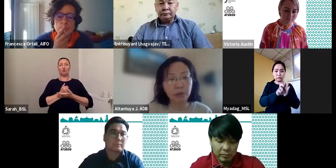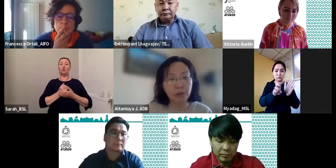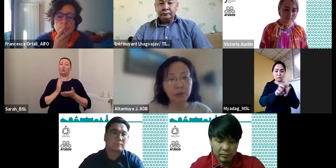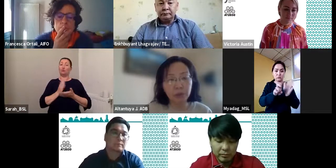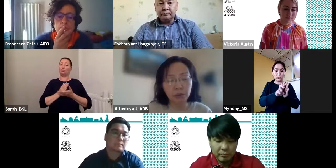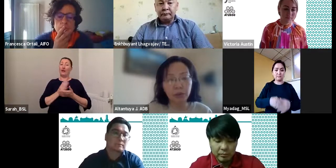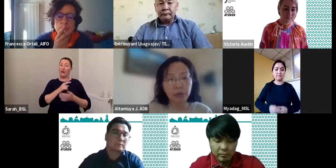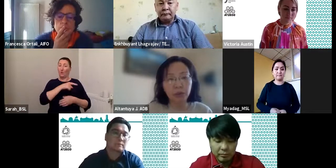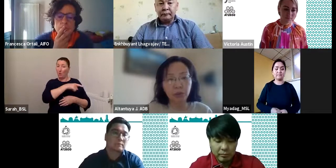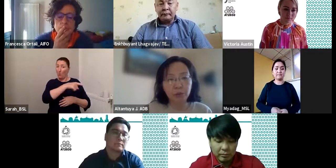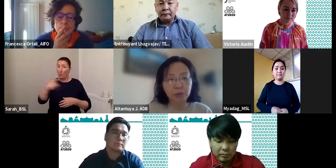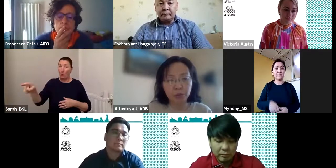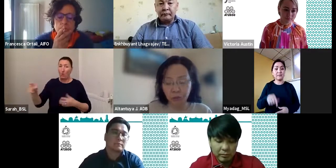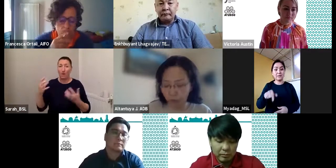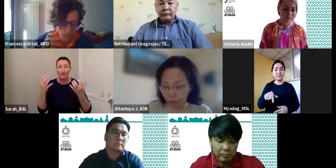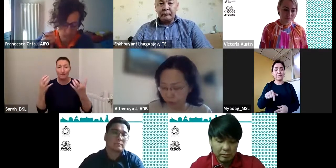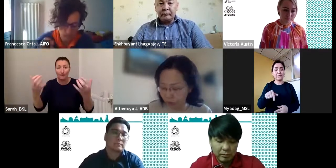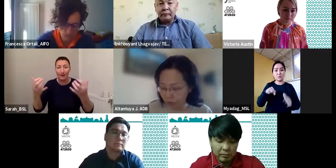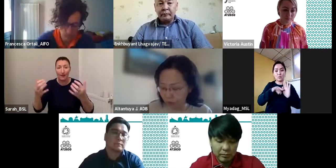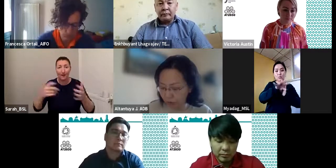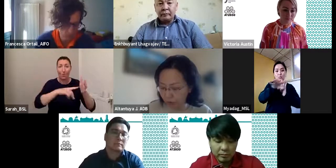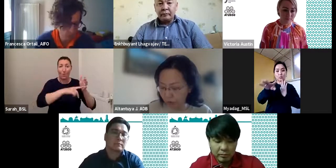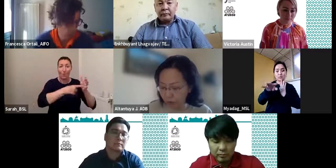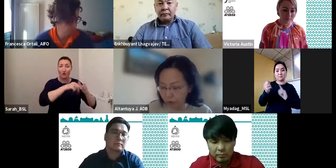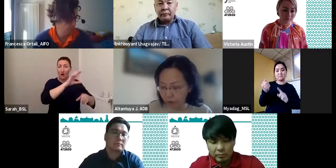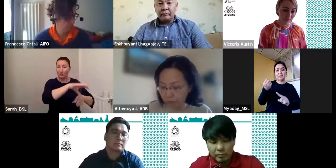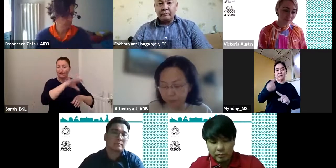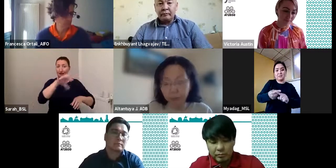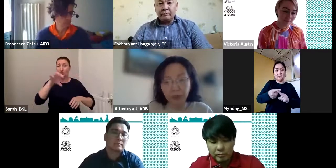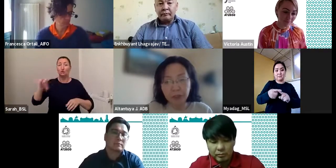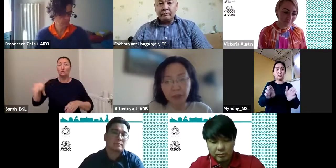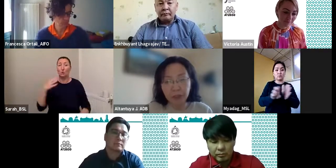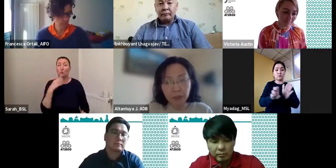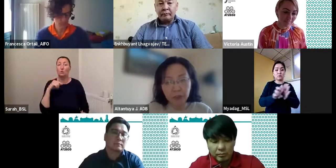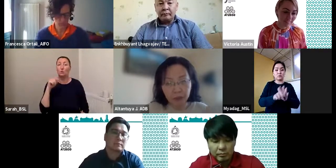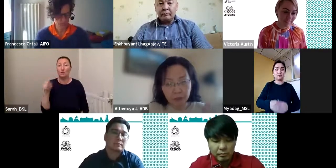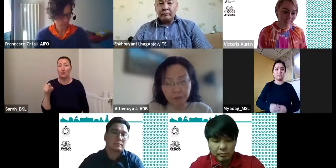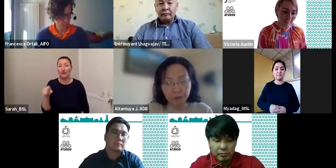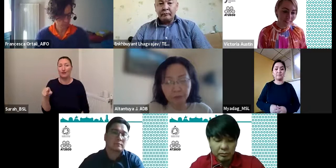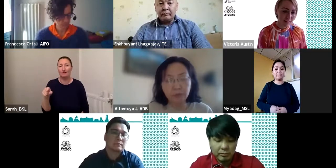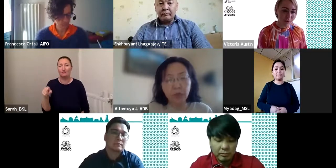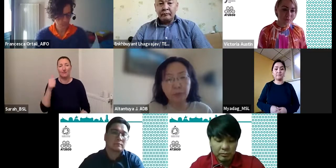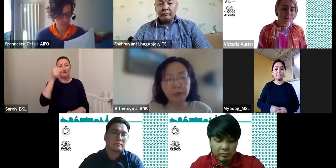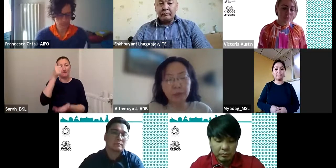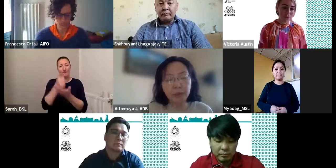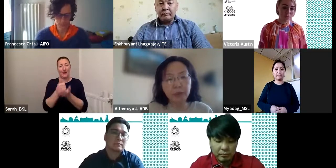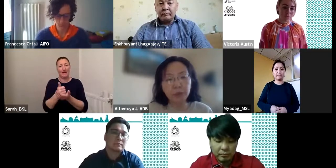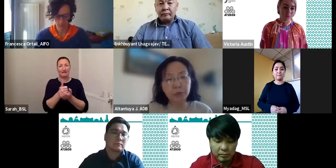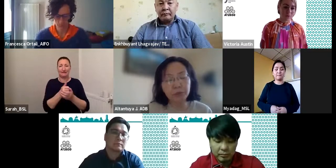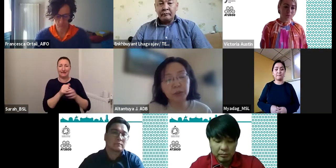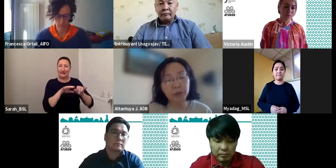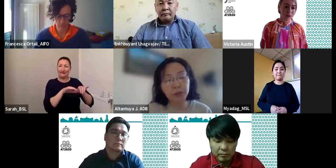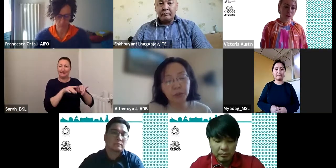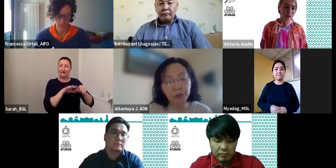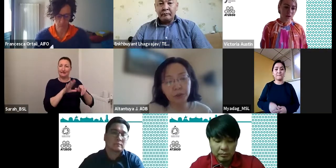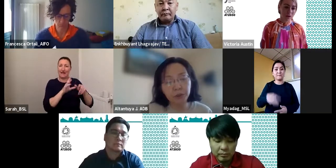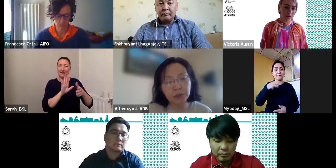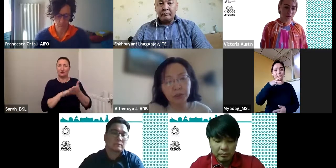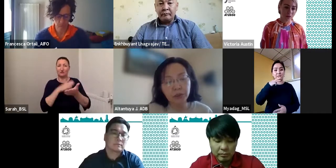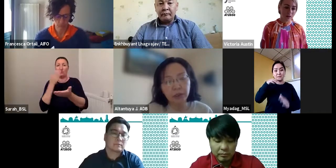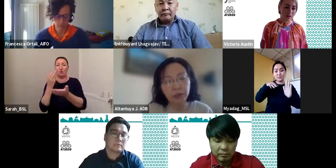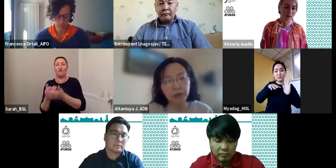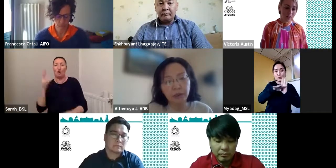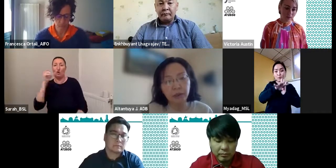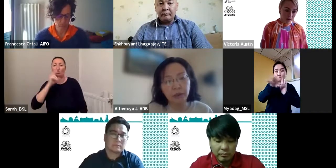нь бол хүртээмжийг нэлээд үлэмж нэмэгдэх болов гэж бид нар бас бодож байгаа. За тэгээд бас мэдээллийн хүртээмжтэй байдлыг хангах